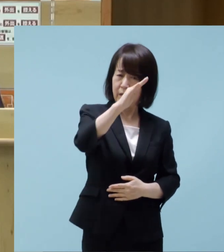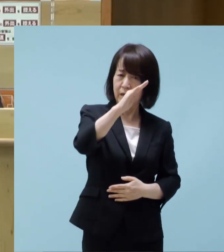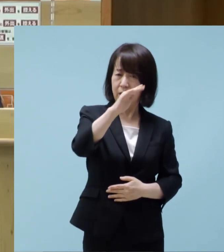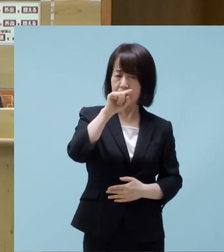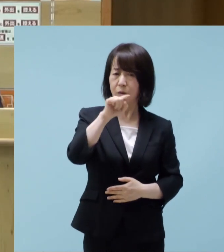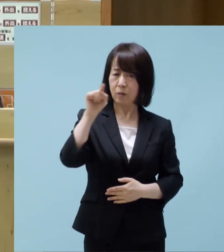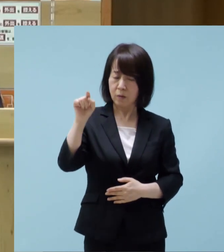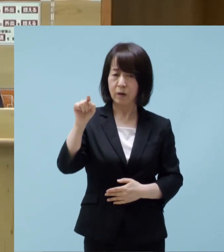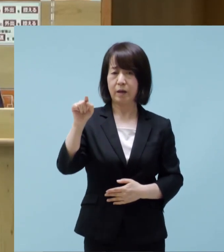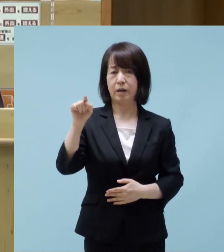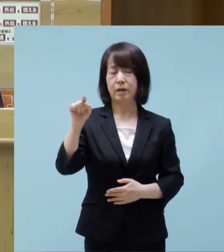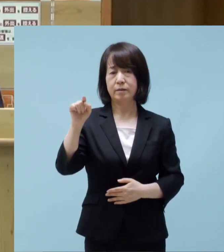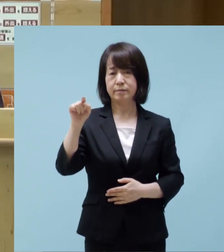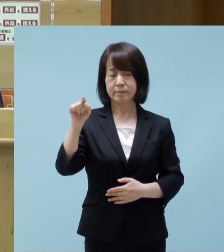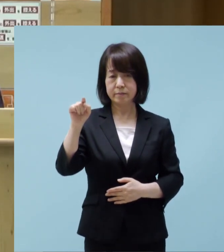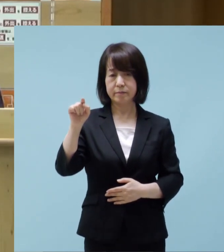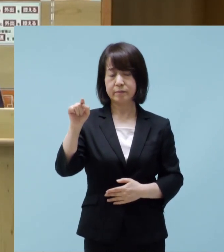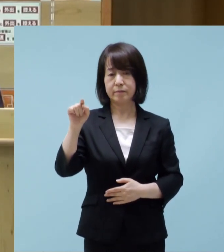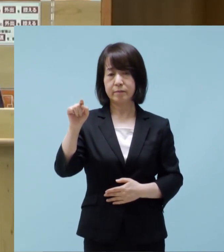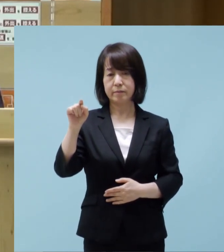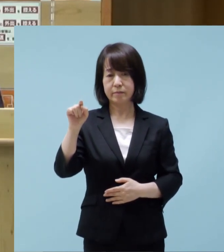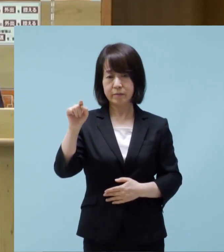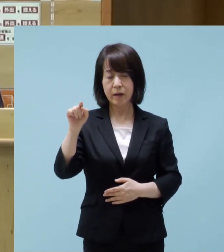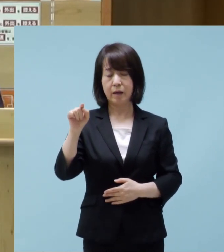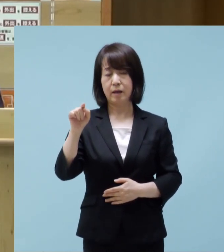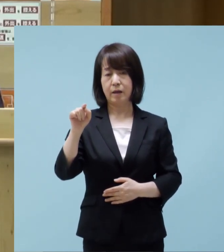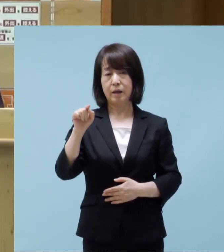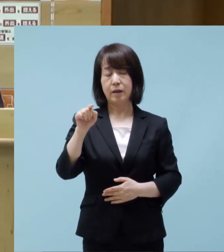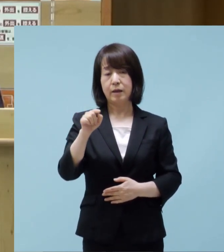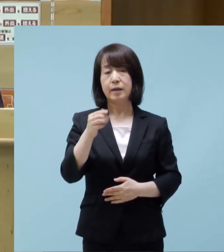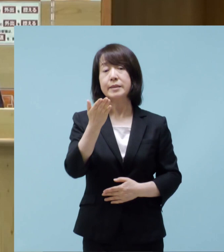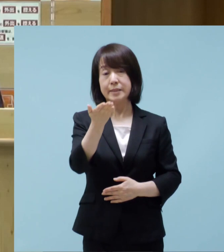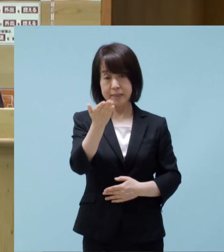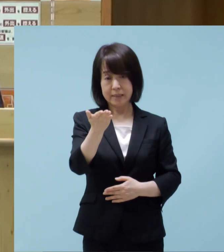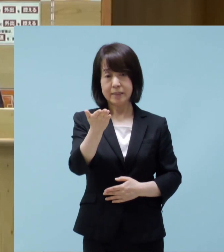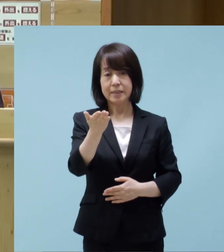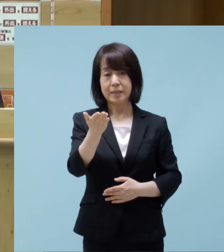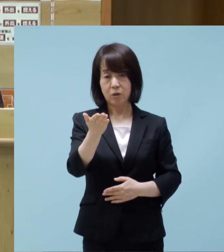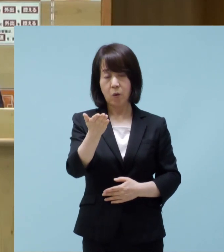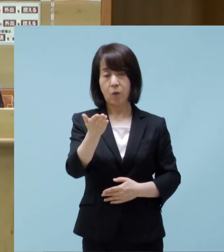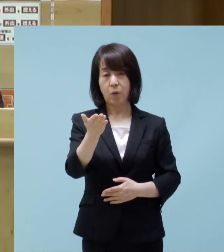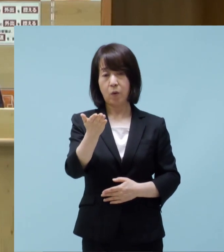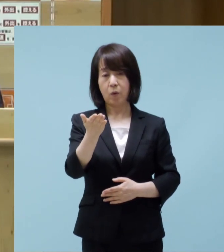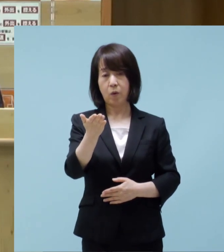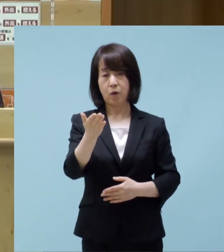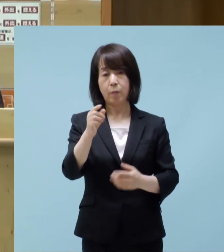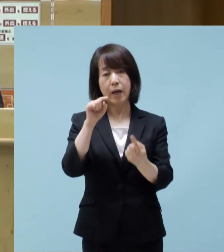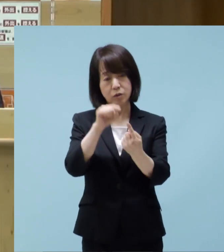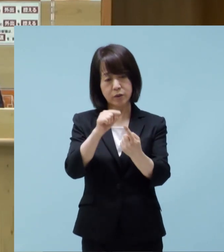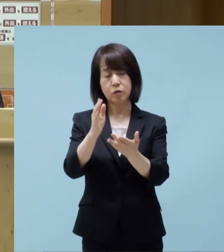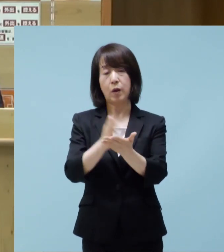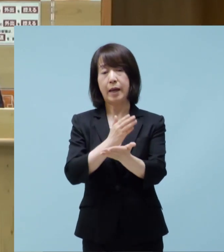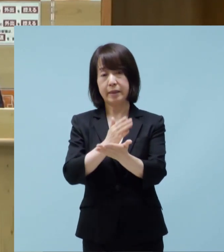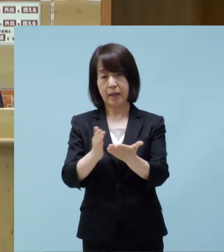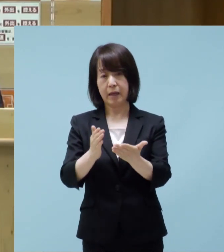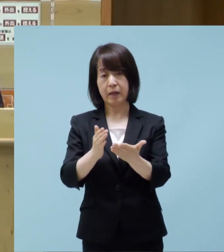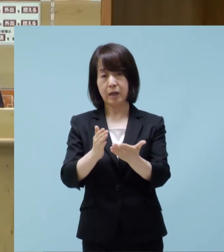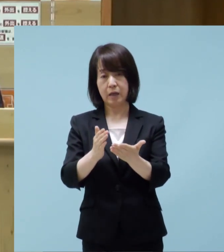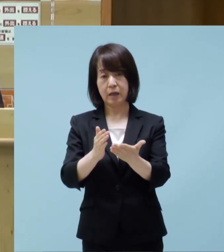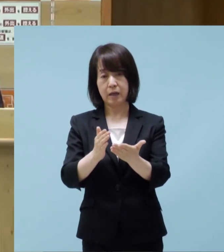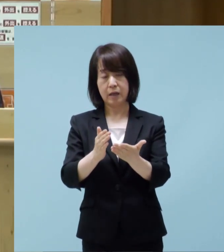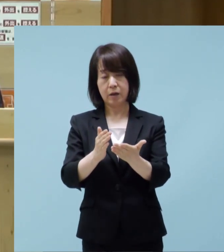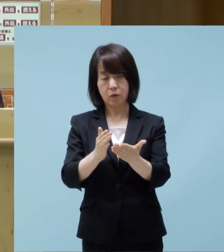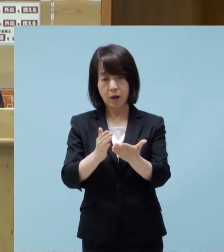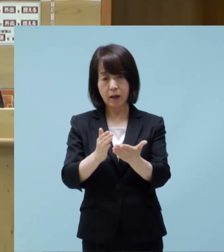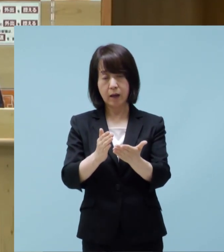ますけれども、知事のご判断というのが、タイミングとして適切だったのかという質問が何回も出てますけれども、今振り返